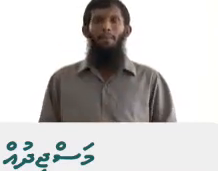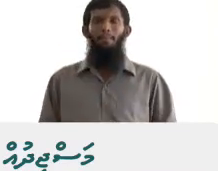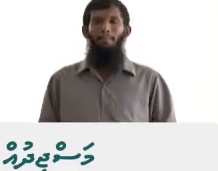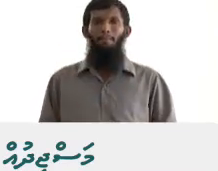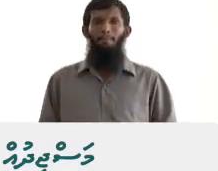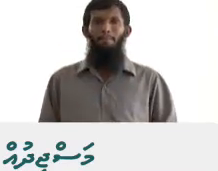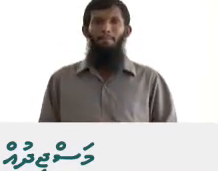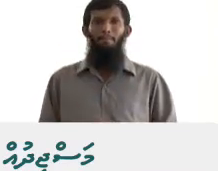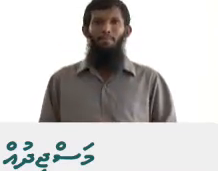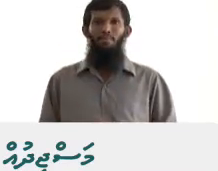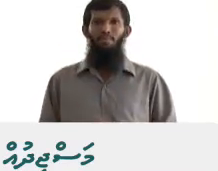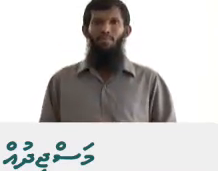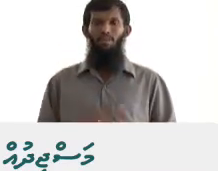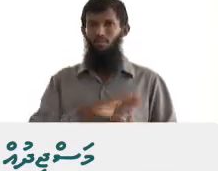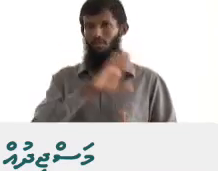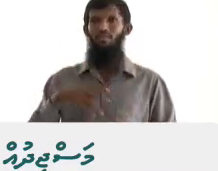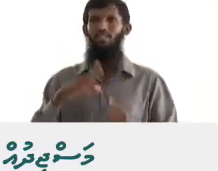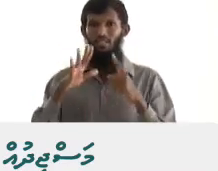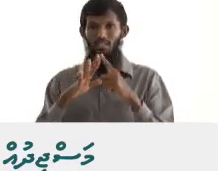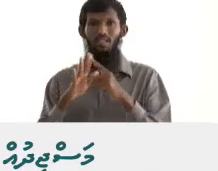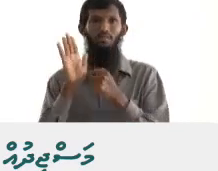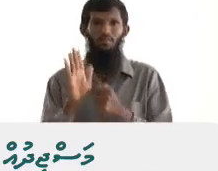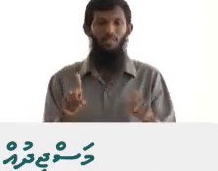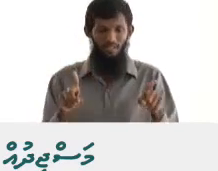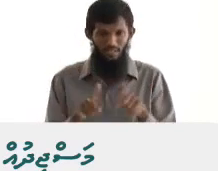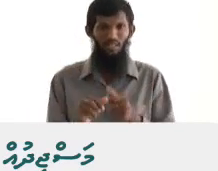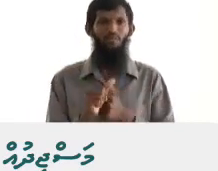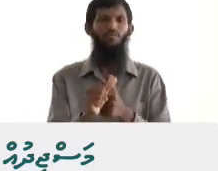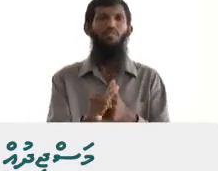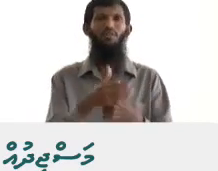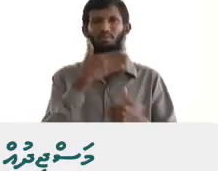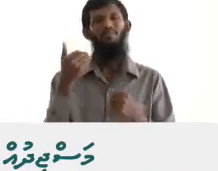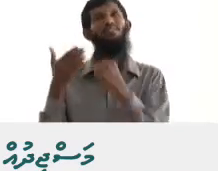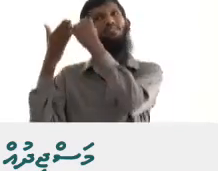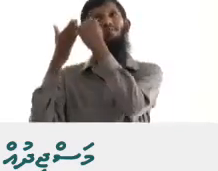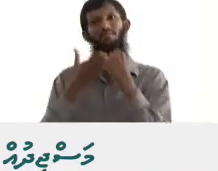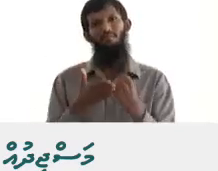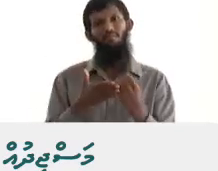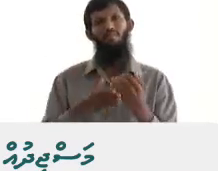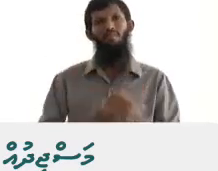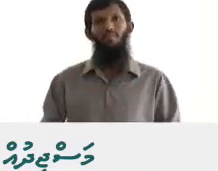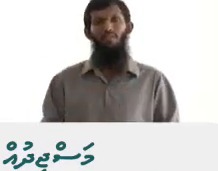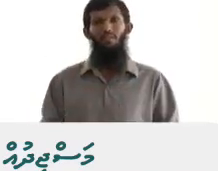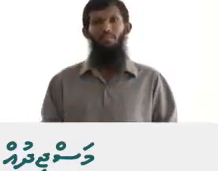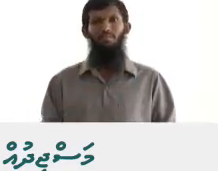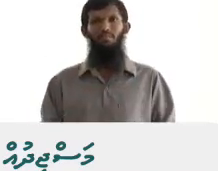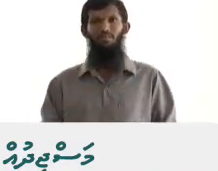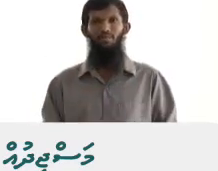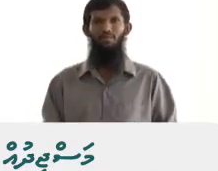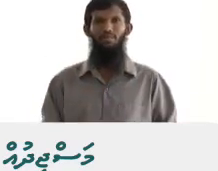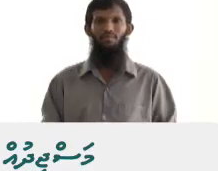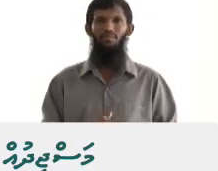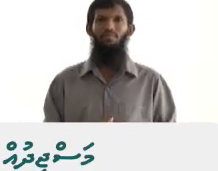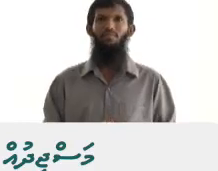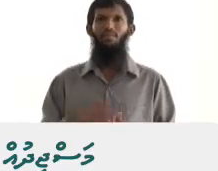আলমেন্নং হিদায়েত দেব্বা হিদায়েতুগে মগুগা আলমেঙ্গে ফায়তিলত সাবিত কুরবান দেব আলমেঙ্গে মচ্চং ইবরস কলাঙ্গে